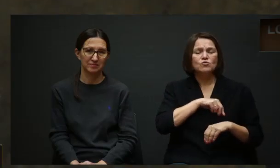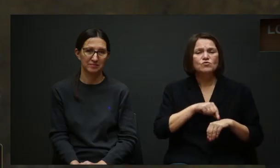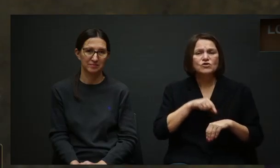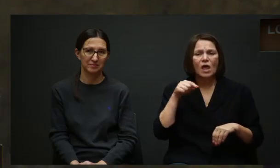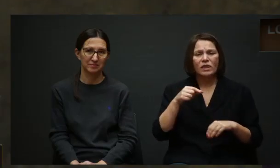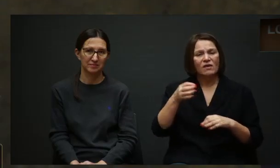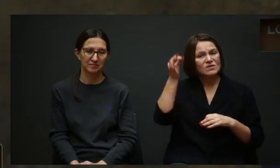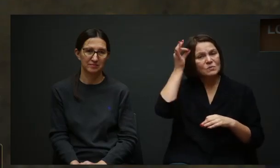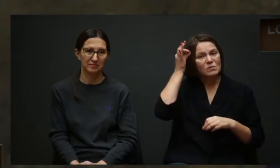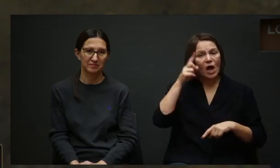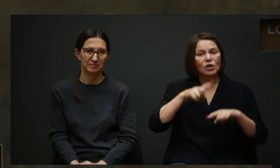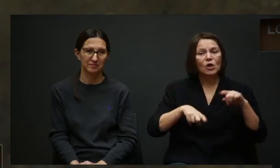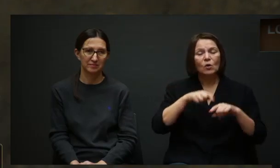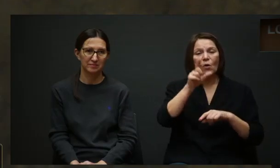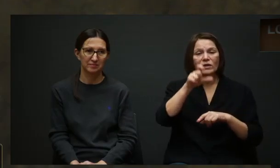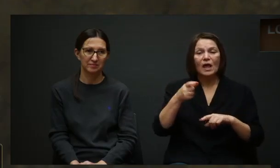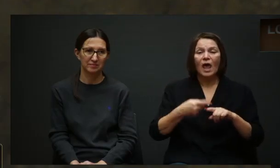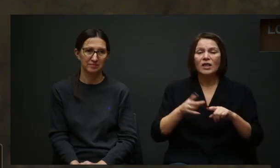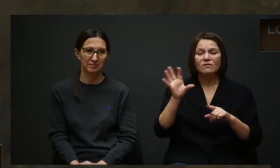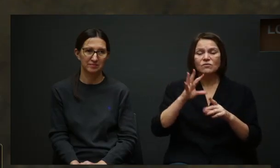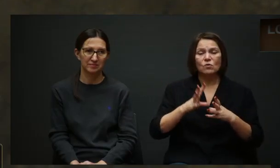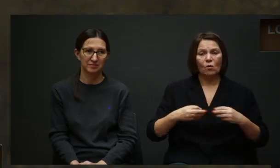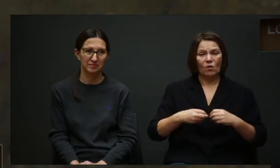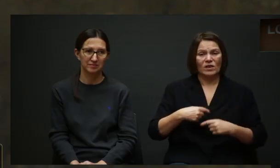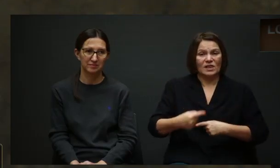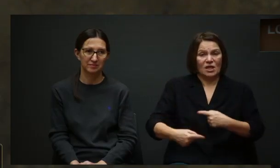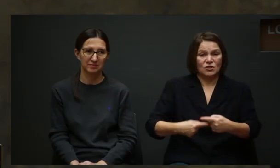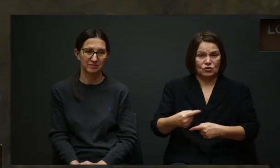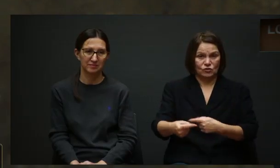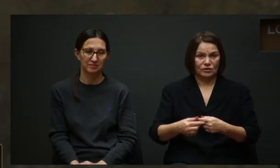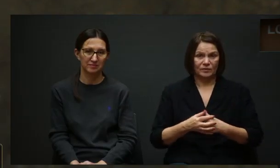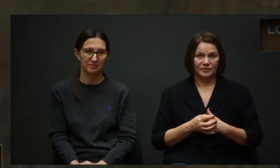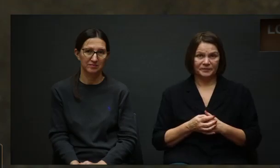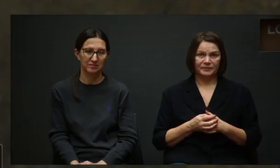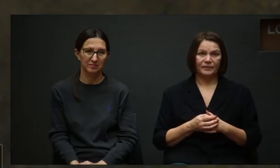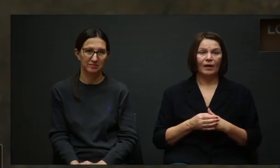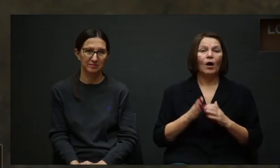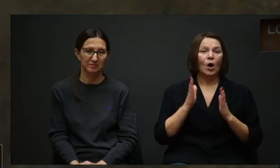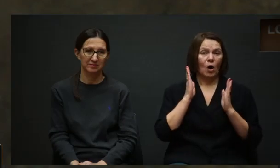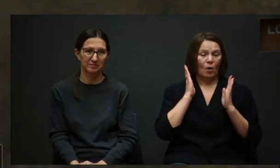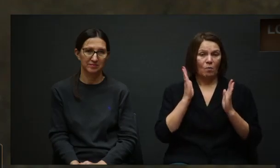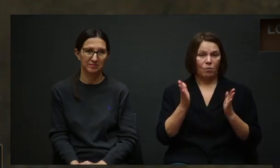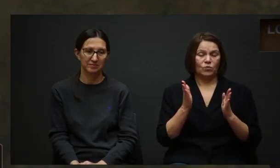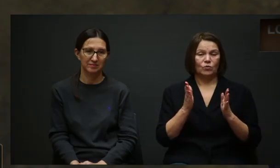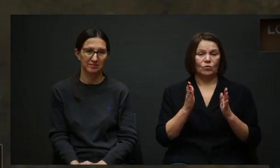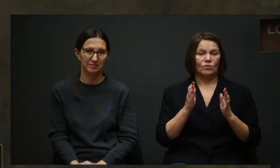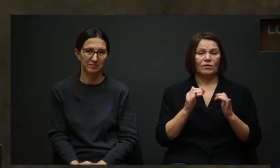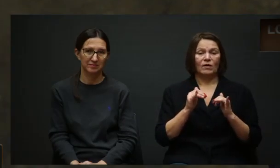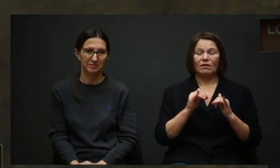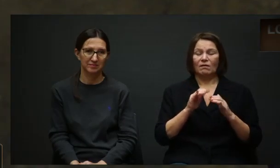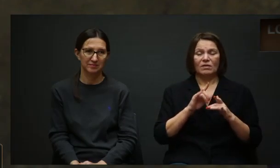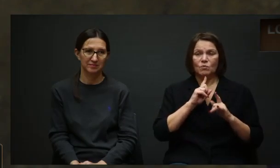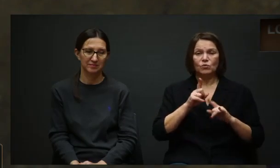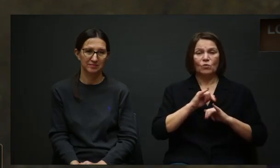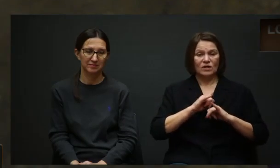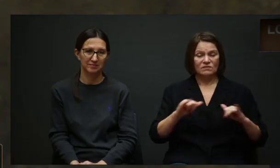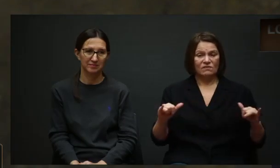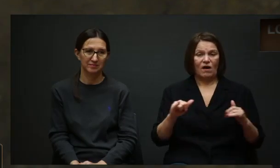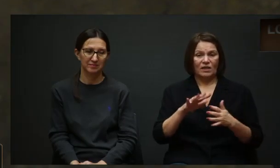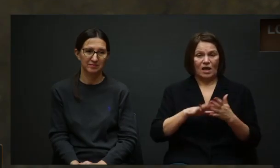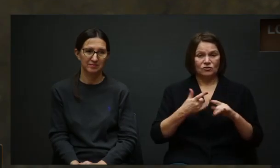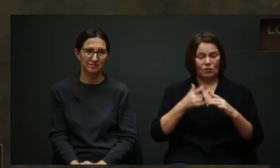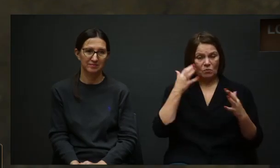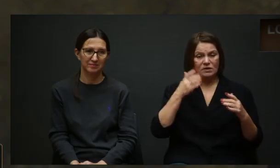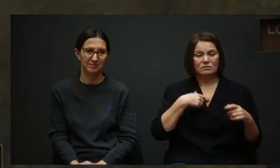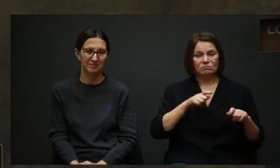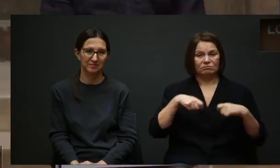родителей. Это все династическое. Ну, буду развивать эту мысль дальше, а сейчас предоставлю слово